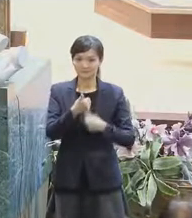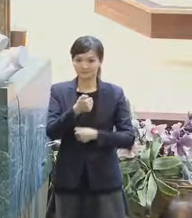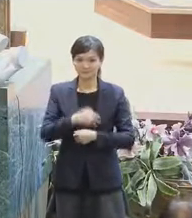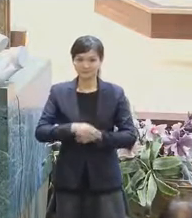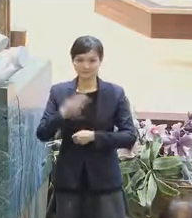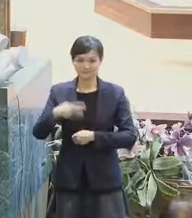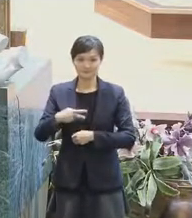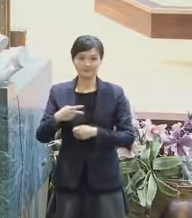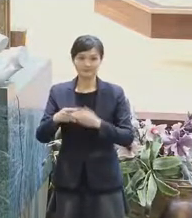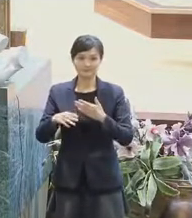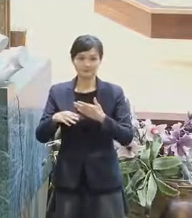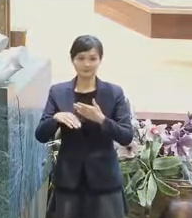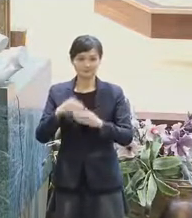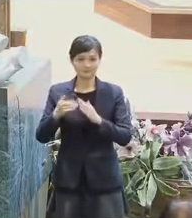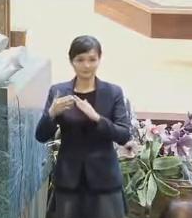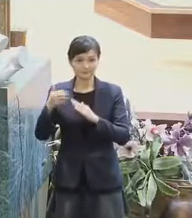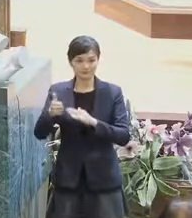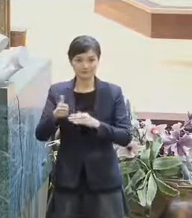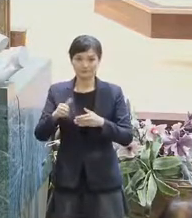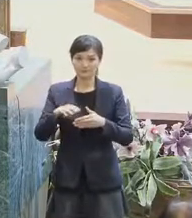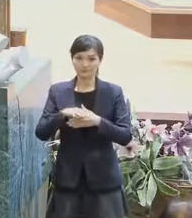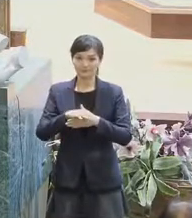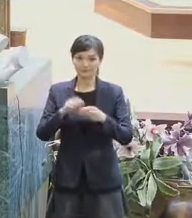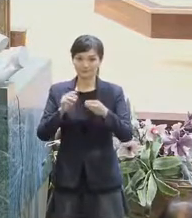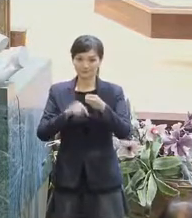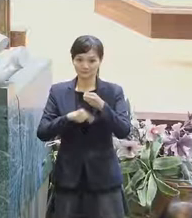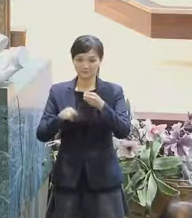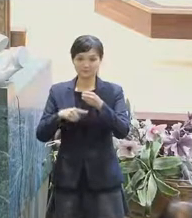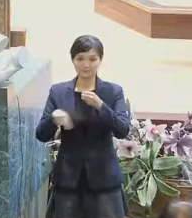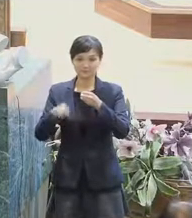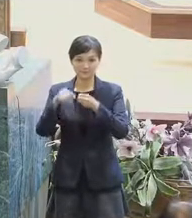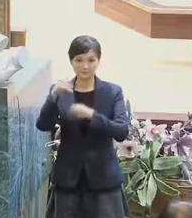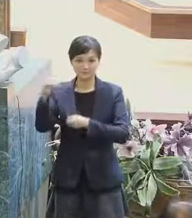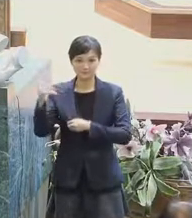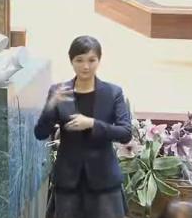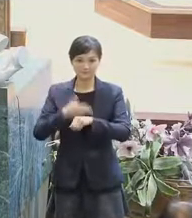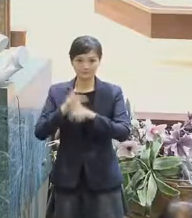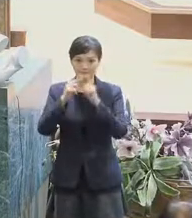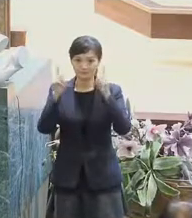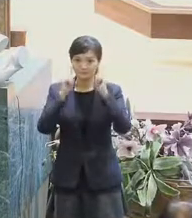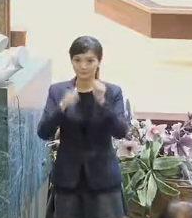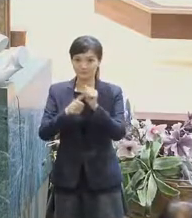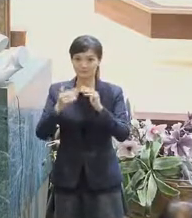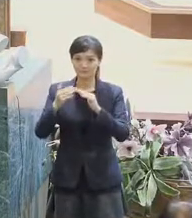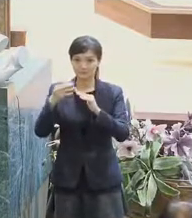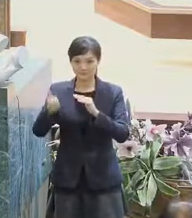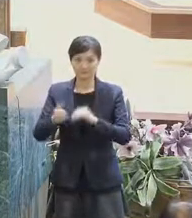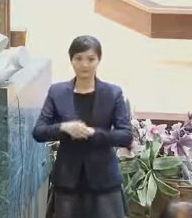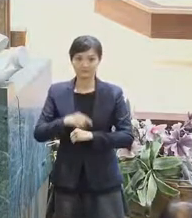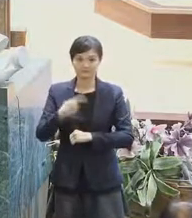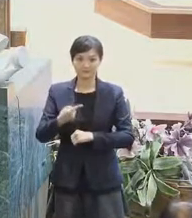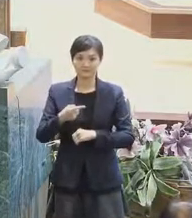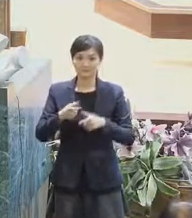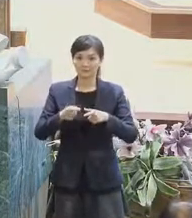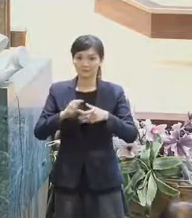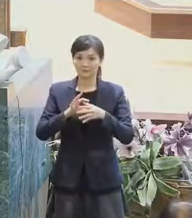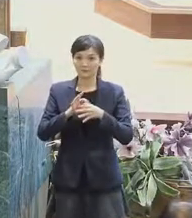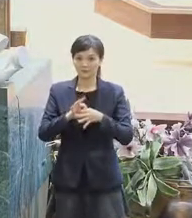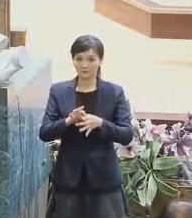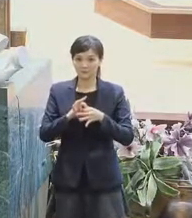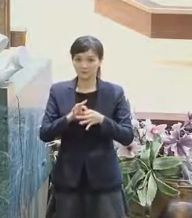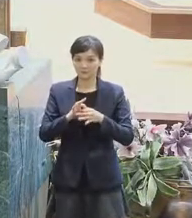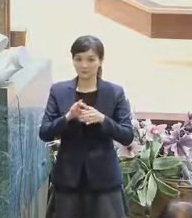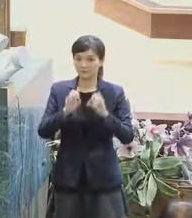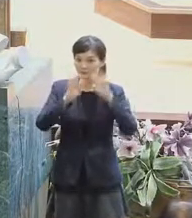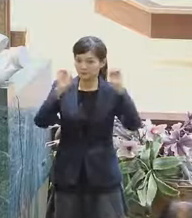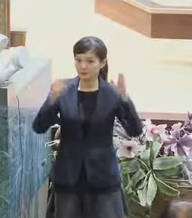天祥校长，昆山科技大学的钟俊彦副校长，昆山科技大学的公共关系暨广告系陈薇薇